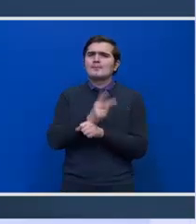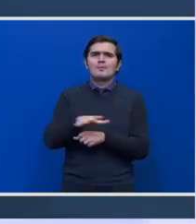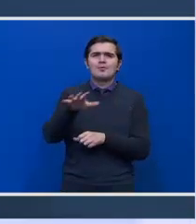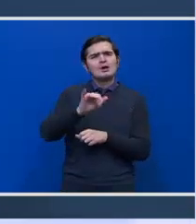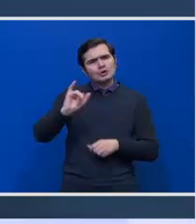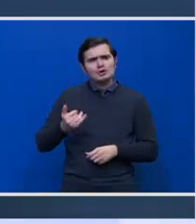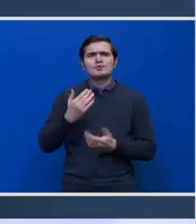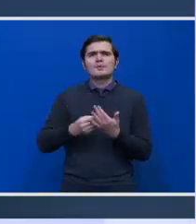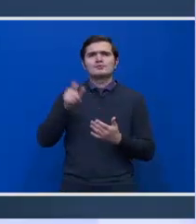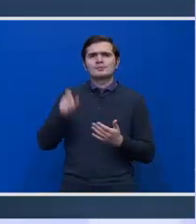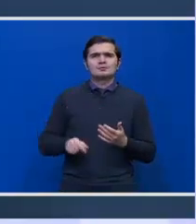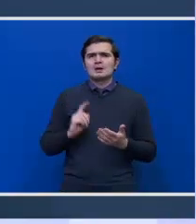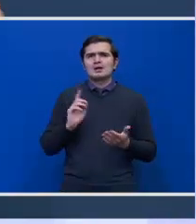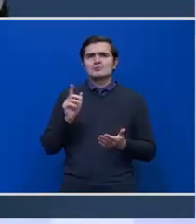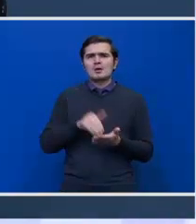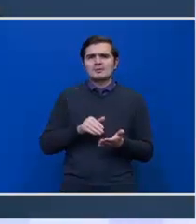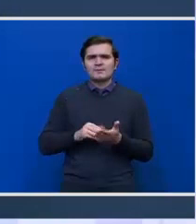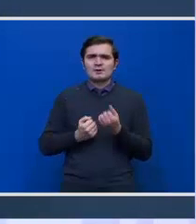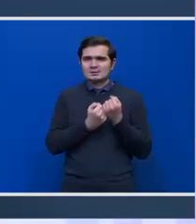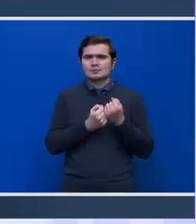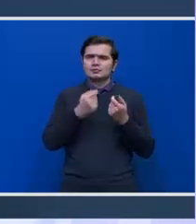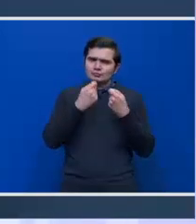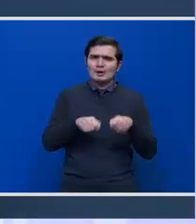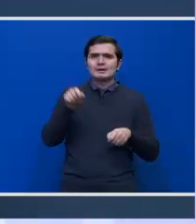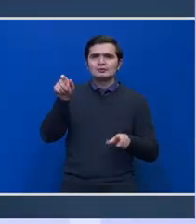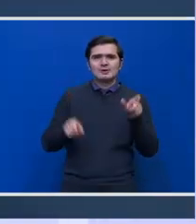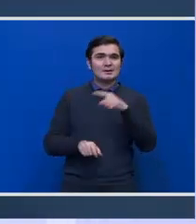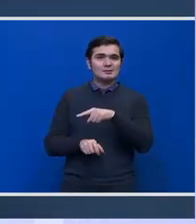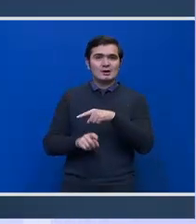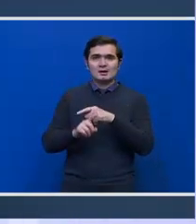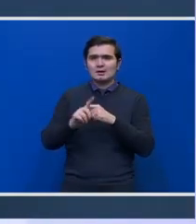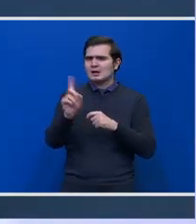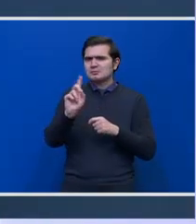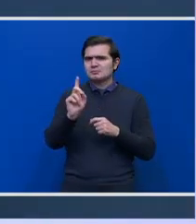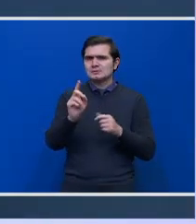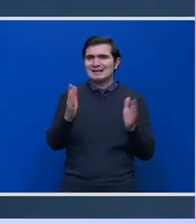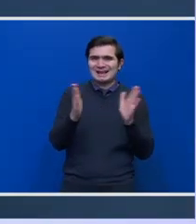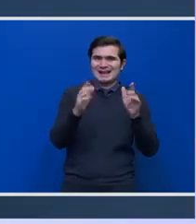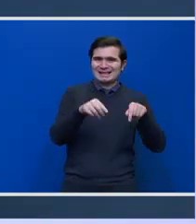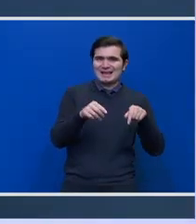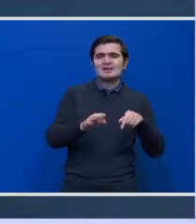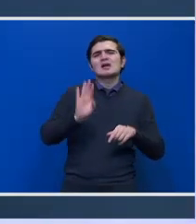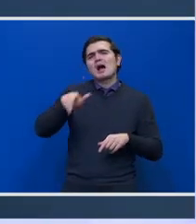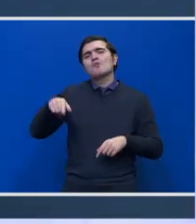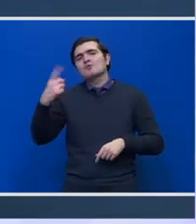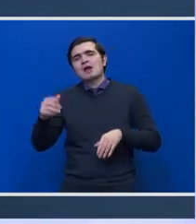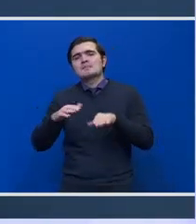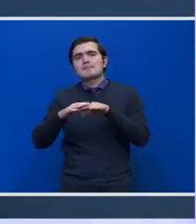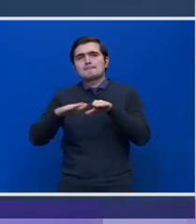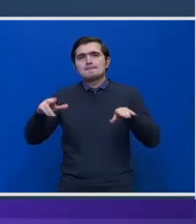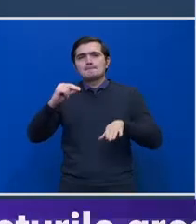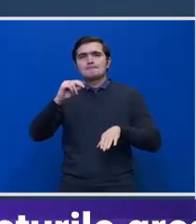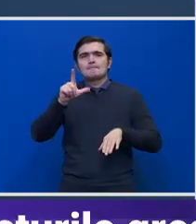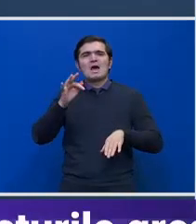și pentru persoanele care nu au nevoie de sprijin. Toate aceste persoane care nu se încadrează, în schimb, au un plafon și vor plăti